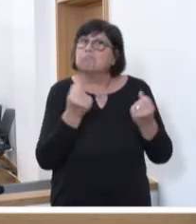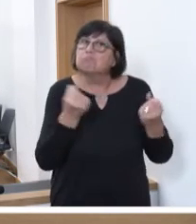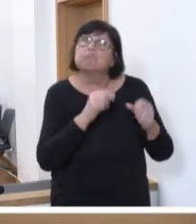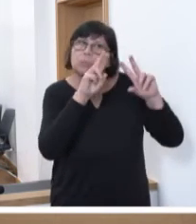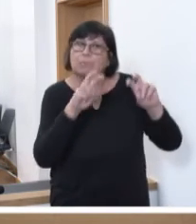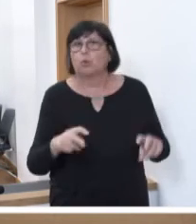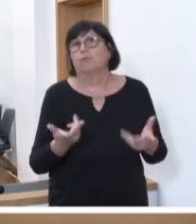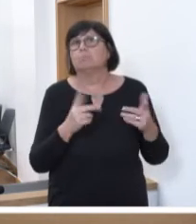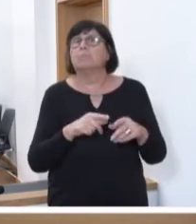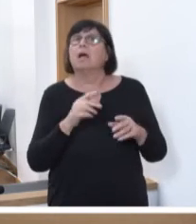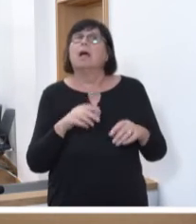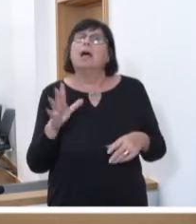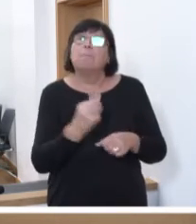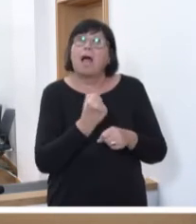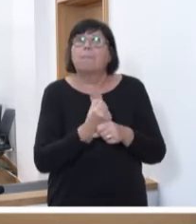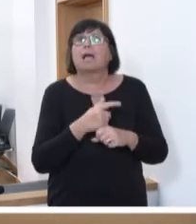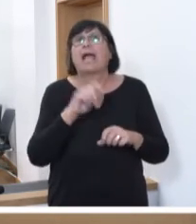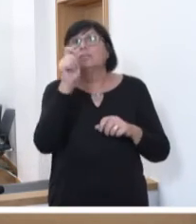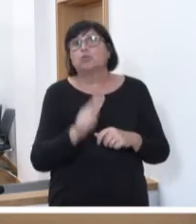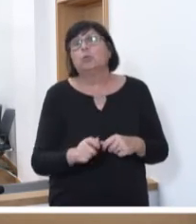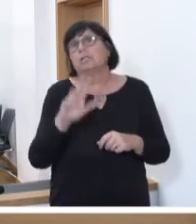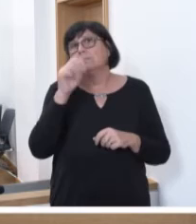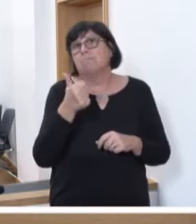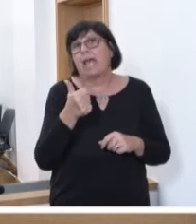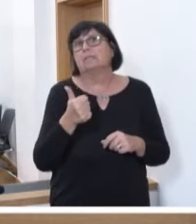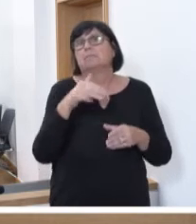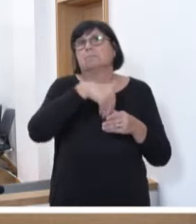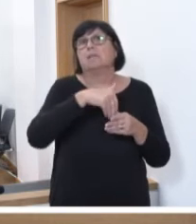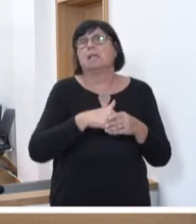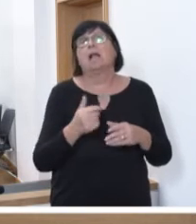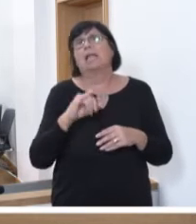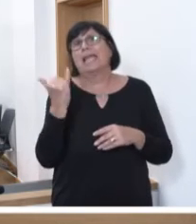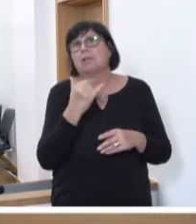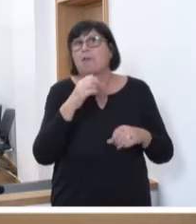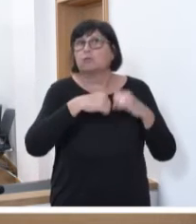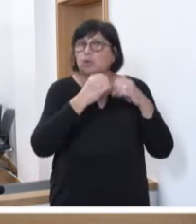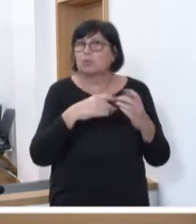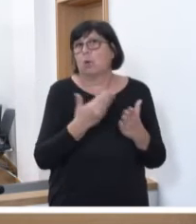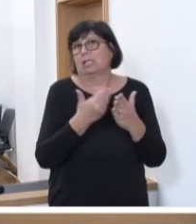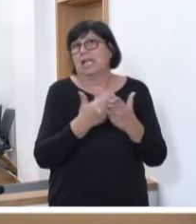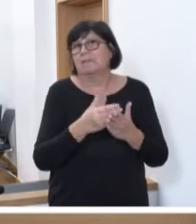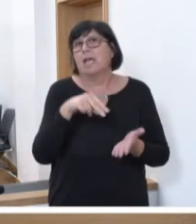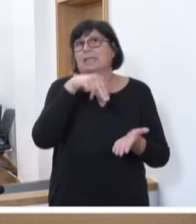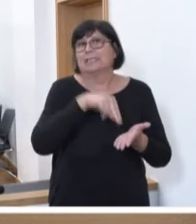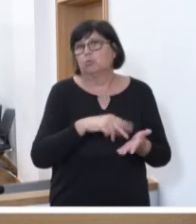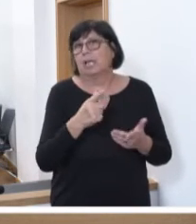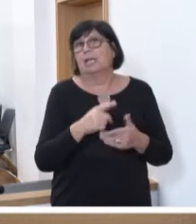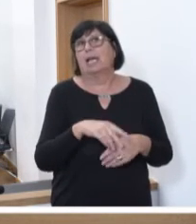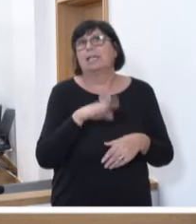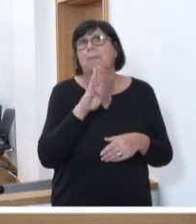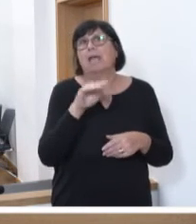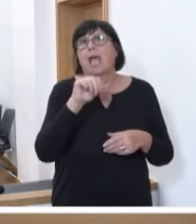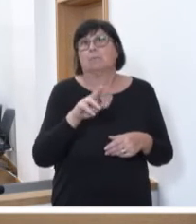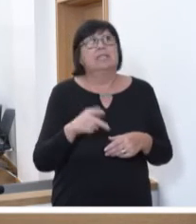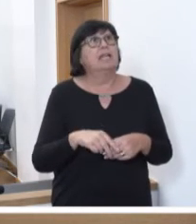durch. Machbarkeitsstudien beziehen sich meist zunächst auf die Infrastruktur. Damit läge die Zuständigkeit beim BMDV. Kommen Sie bitte